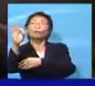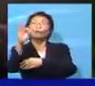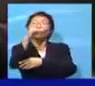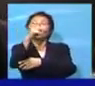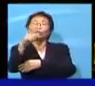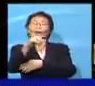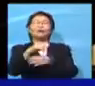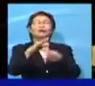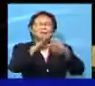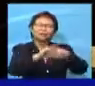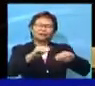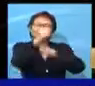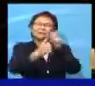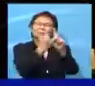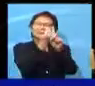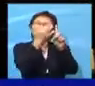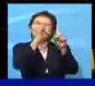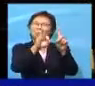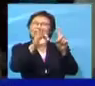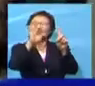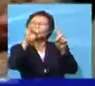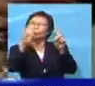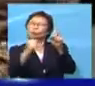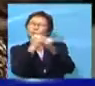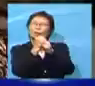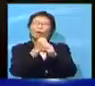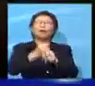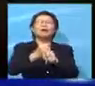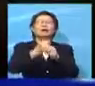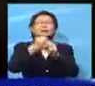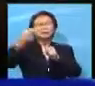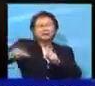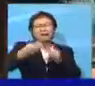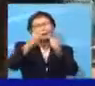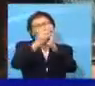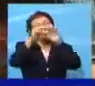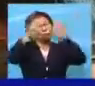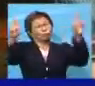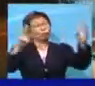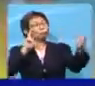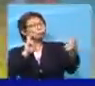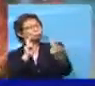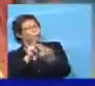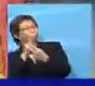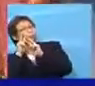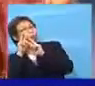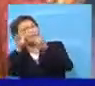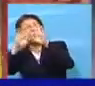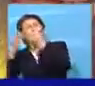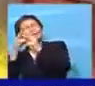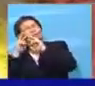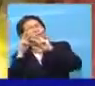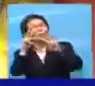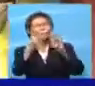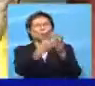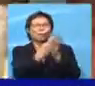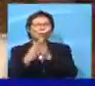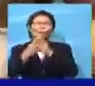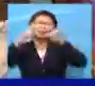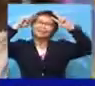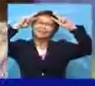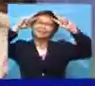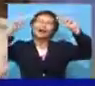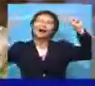tahun 1880-an ini berkisahkan sejarah bandaraya ini dan amat sesuai ditonton seisi keluarga. Perpaduan, keharmonian